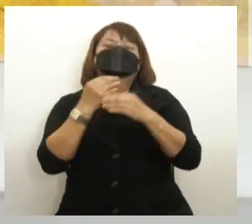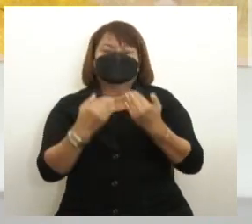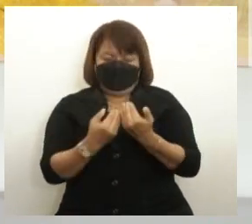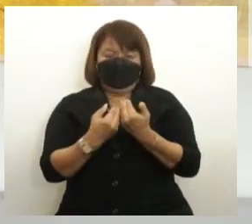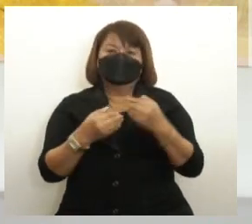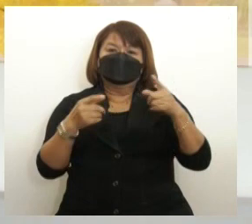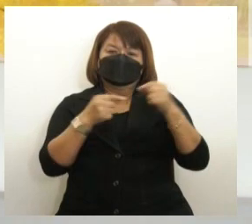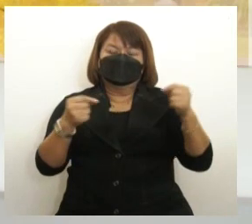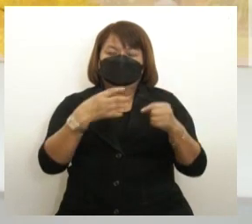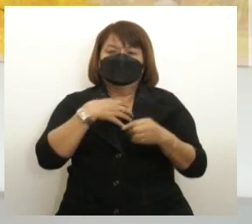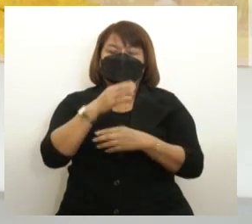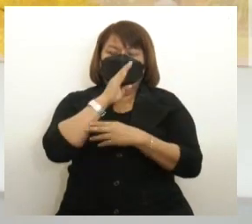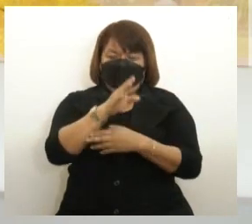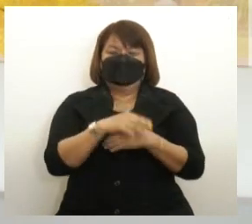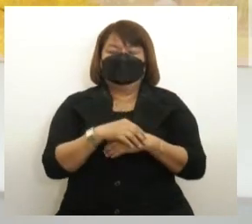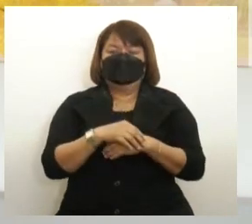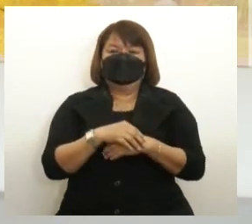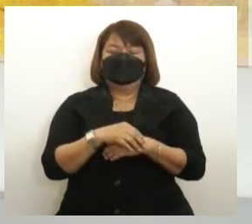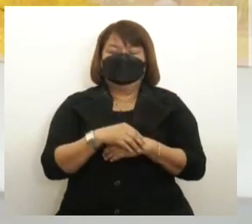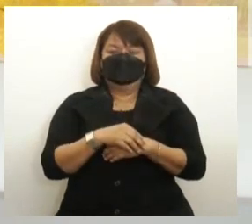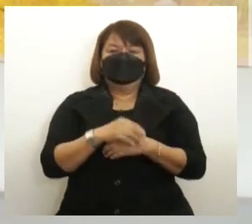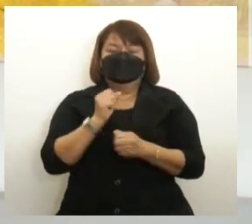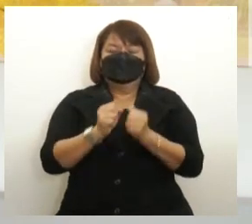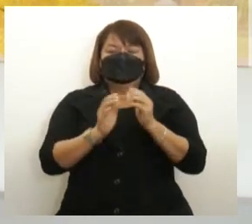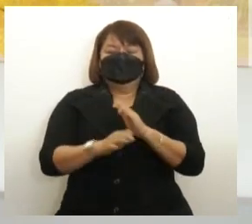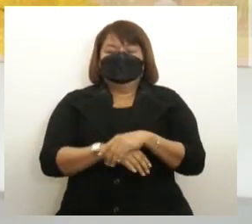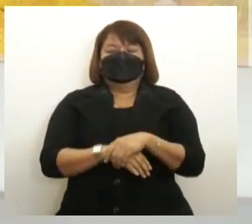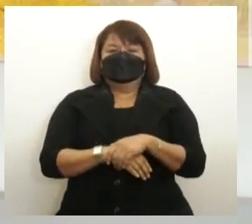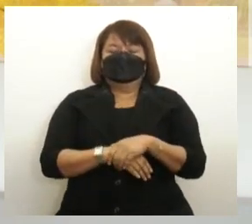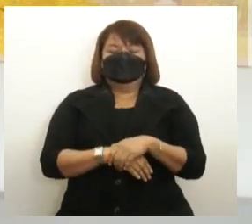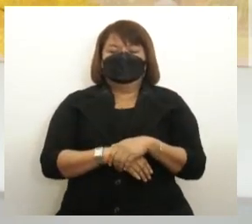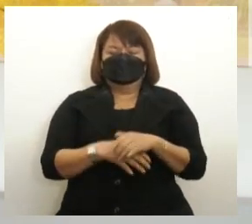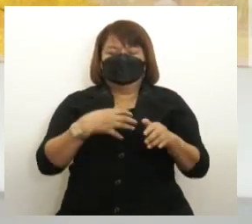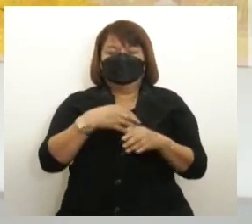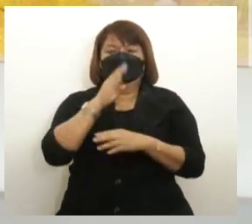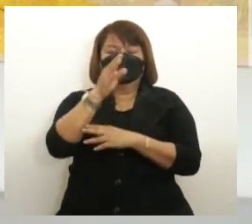ด็นที่อยากจะมานำเรียนท่านทั้งหลายก็อยากจะนำเรียนว่าเมื่อว